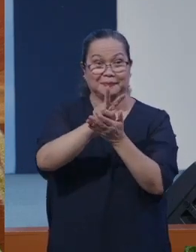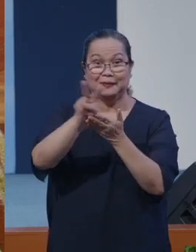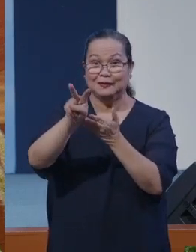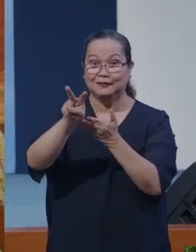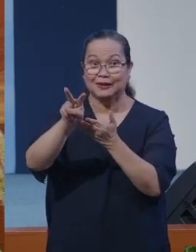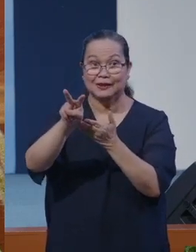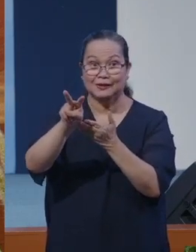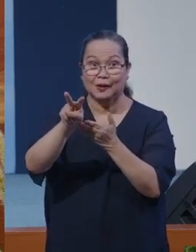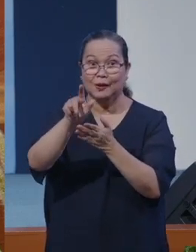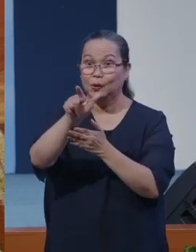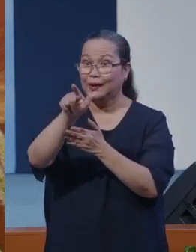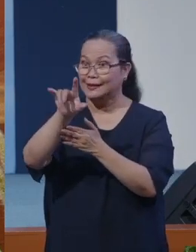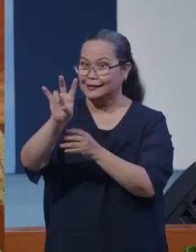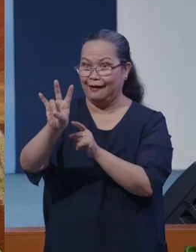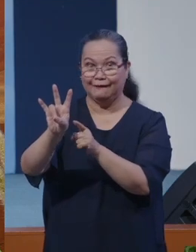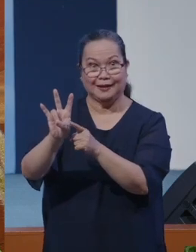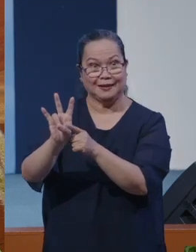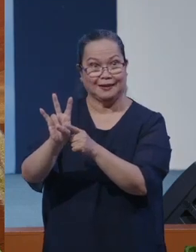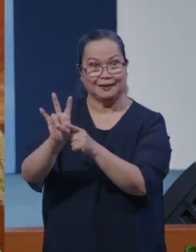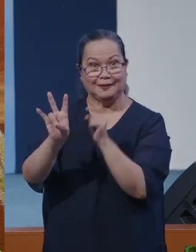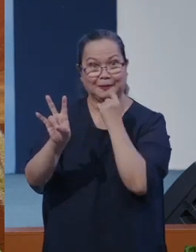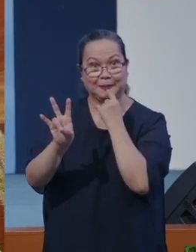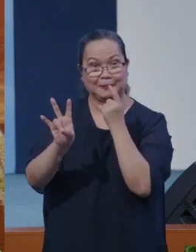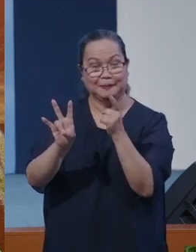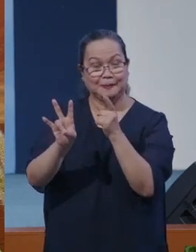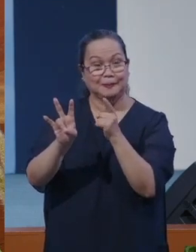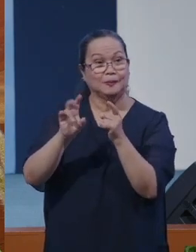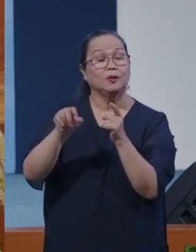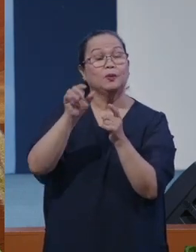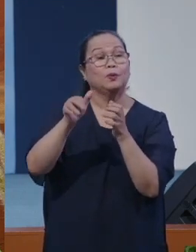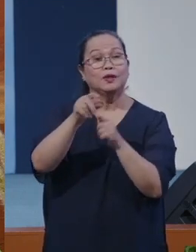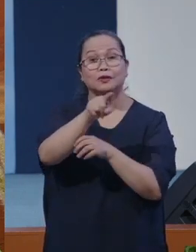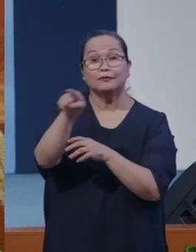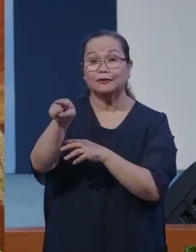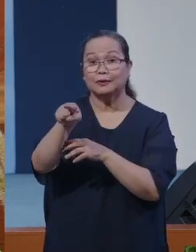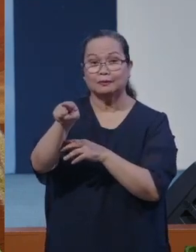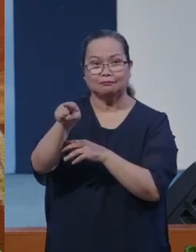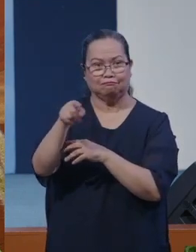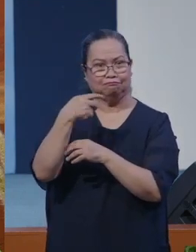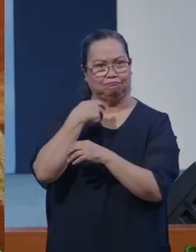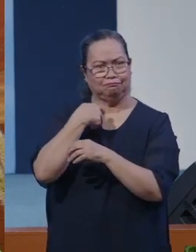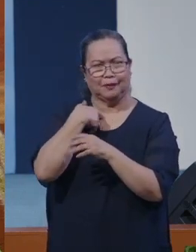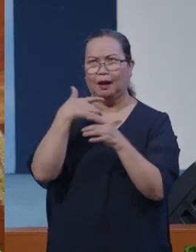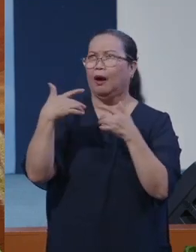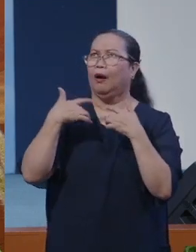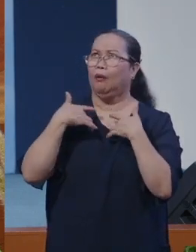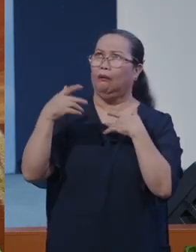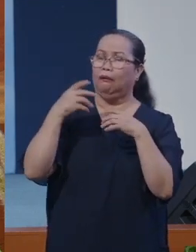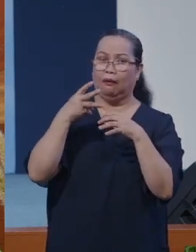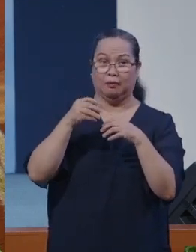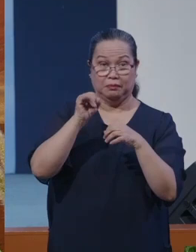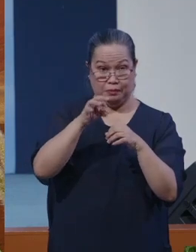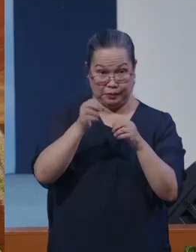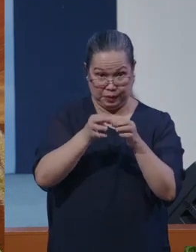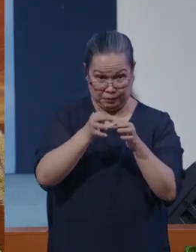verse 27, "And which of you, by being anxious, can add a single hour to his span of